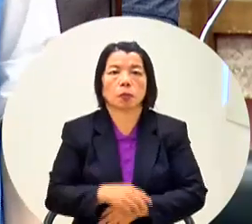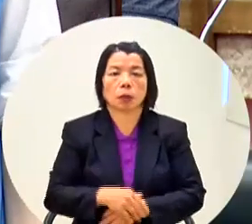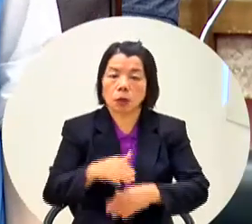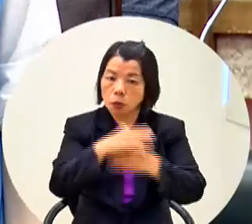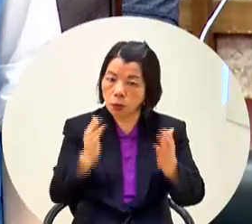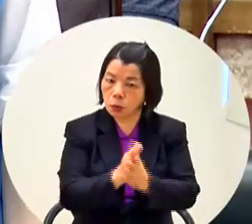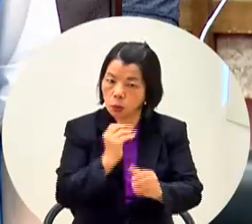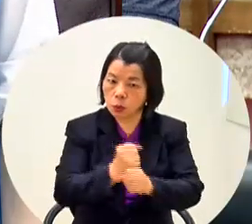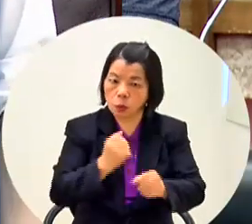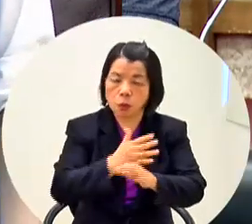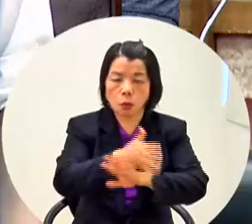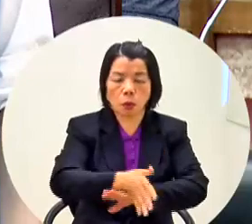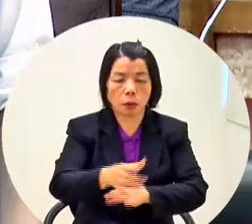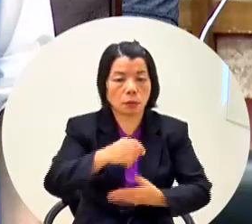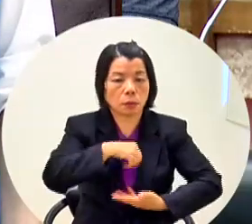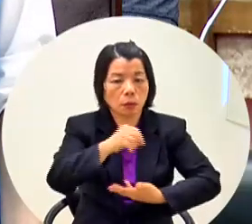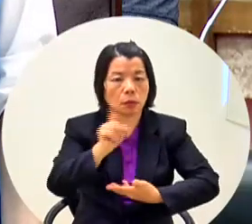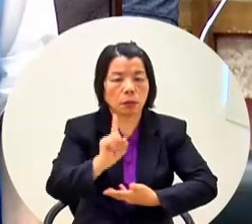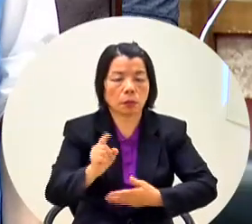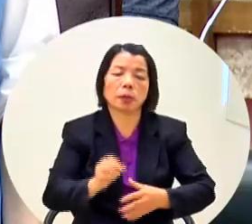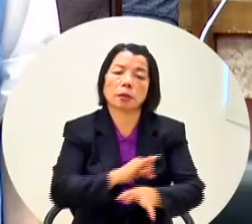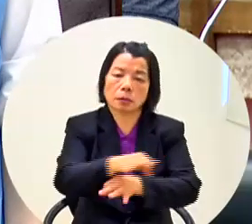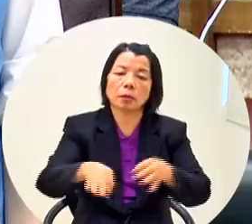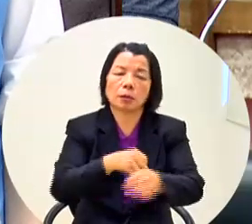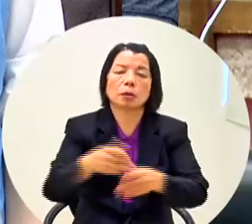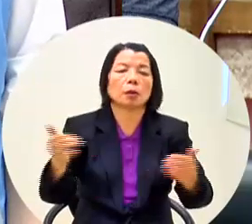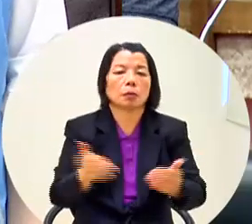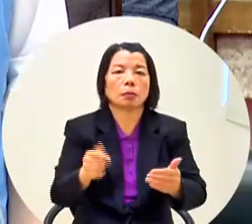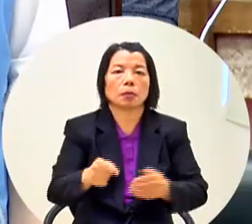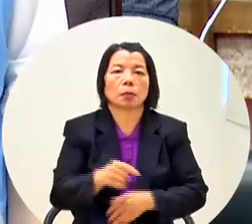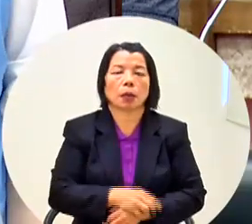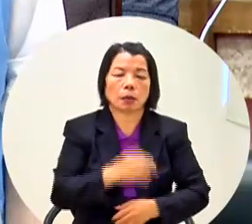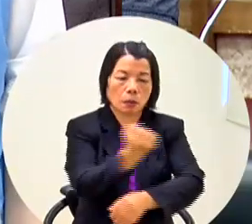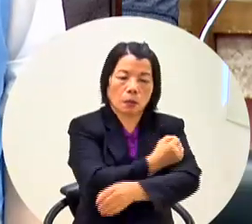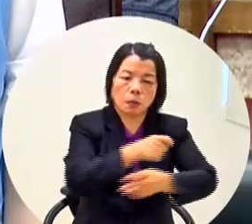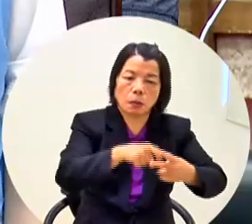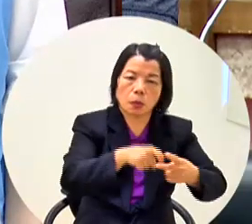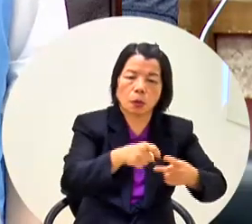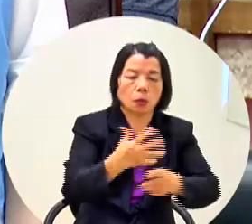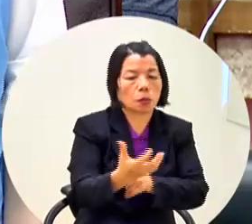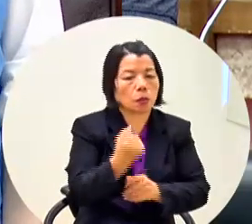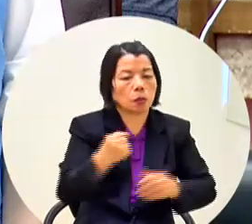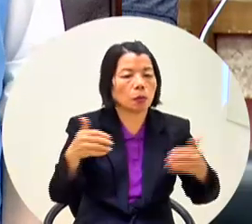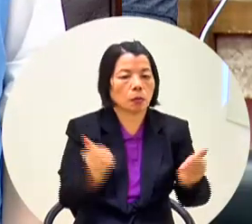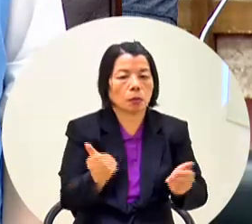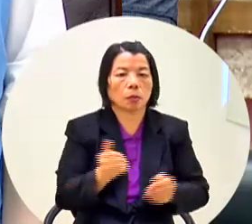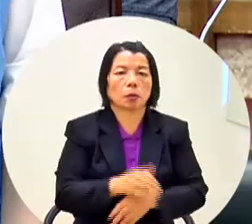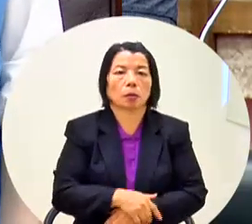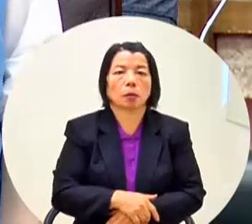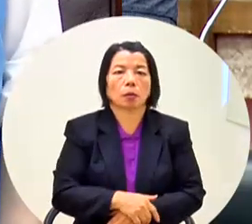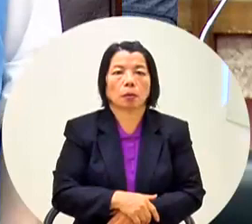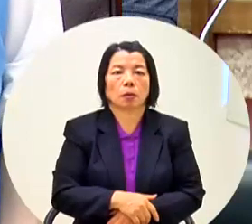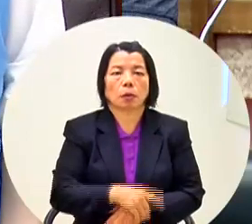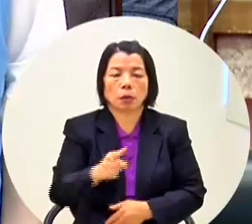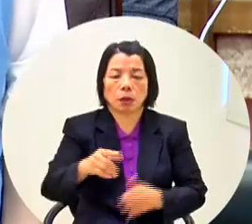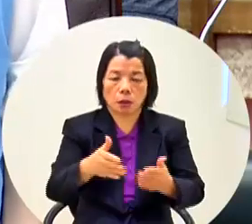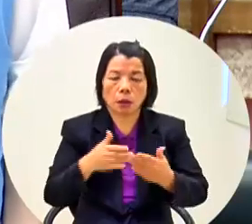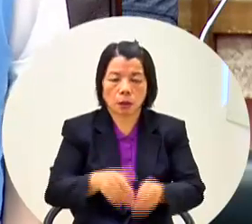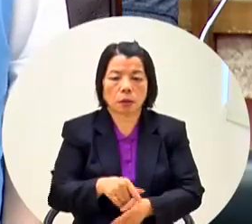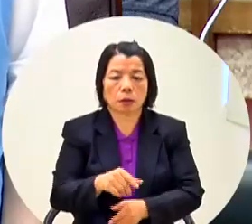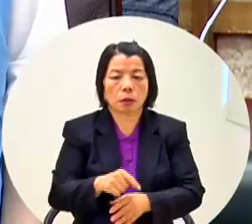之后，我们就要担心经济问题，还有劳工权益的问题，再来担心的是治安的问